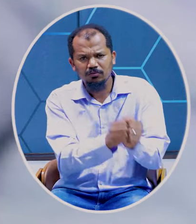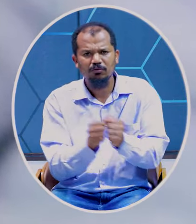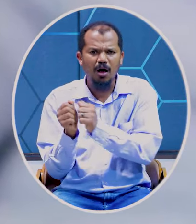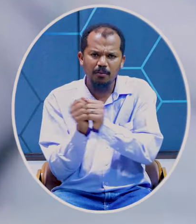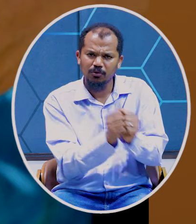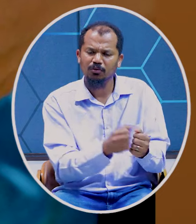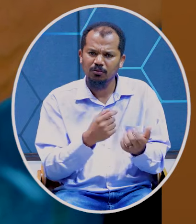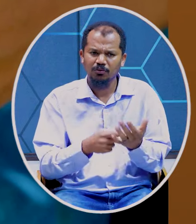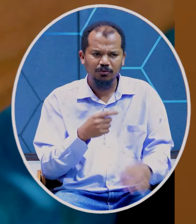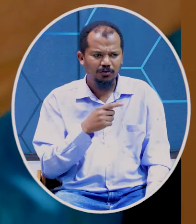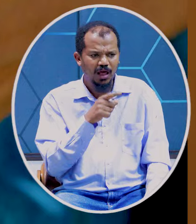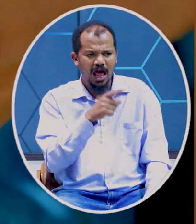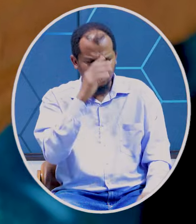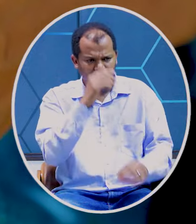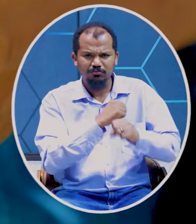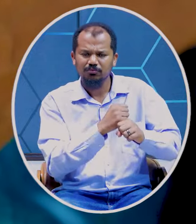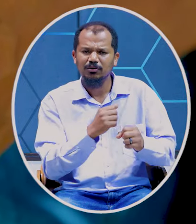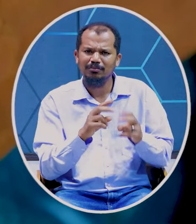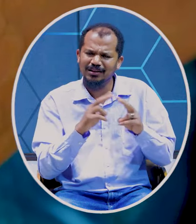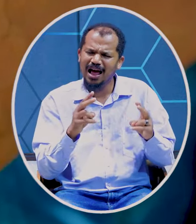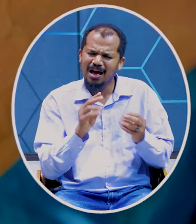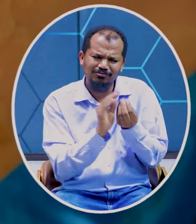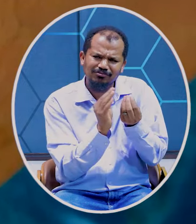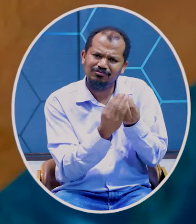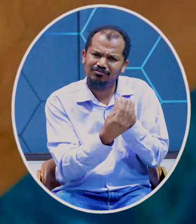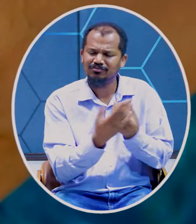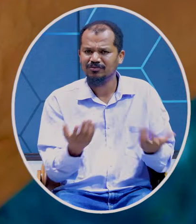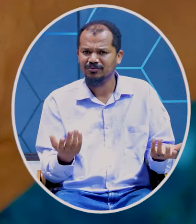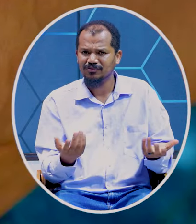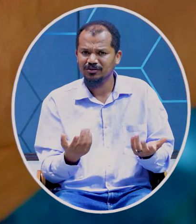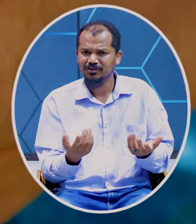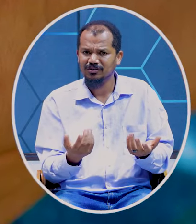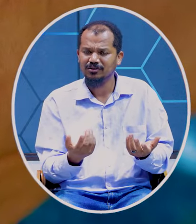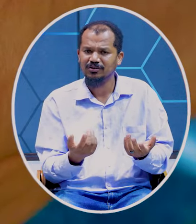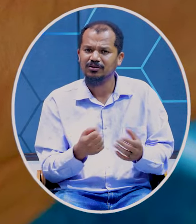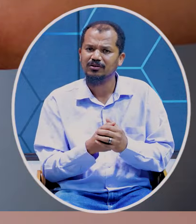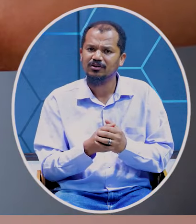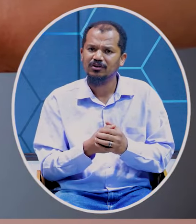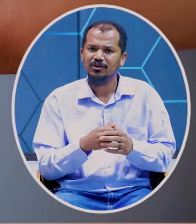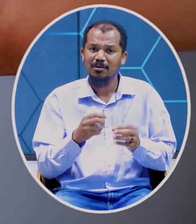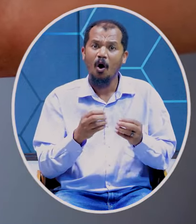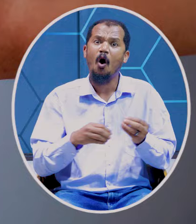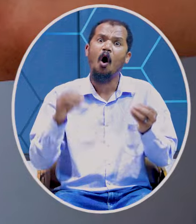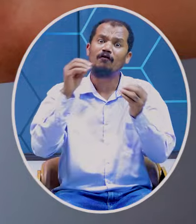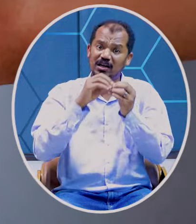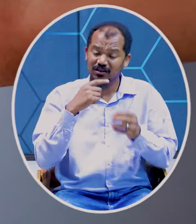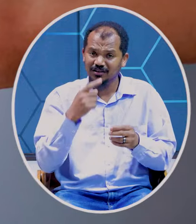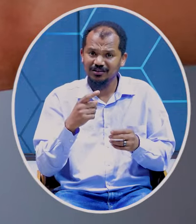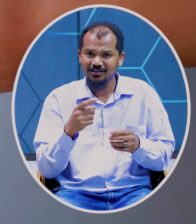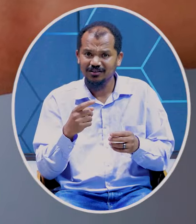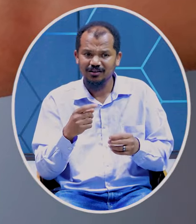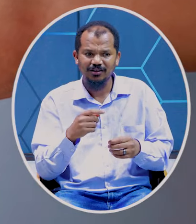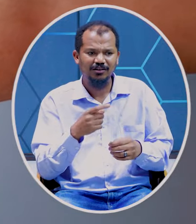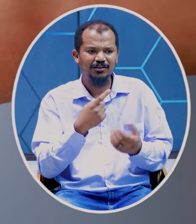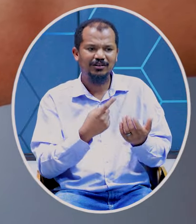በጣም ያንን ሰው ፕሮቴክት የማድረግ እንደውም ኦቨር ፕሮቴክት የማድረግ በጣም የመንከባከብ ኦቨር ስልሽ አንዳንዴ